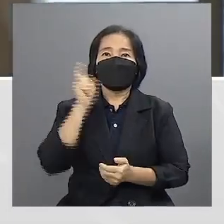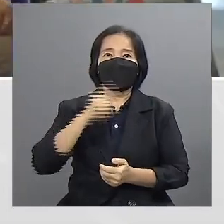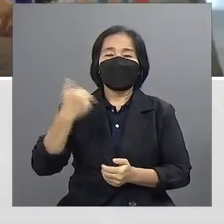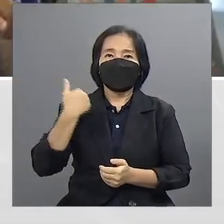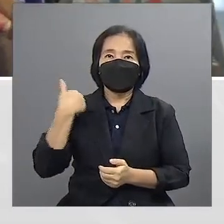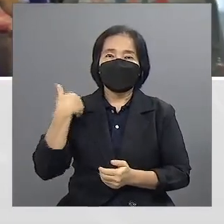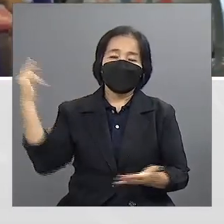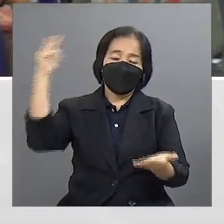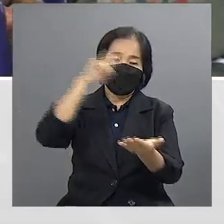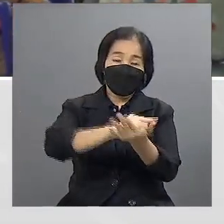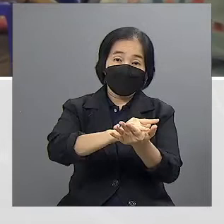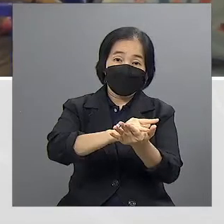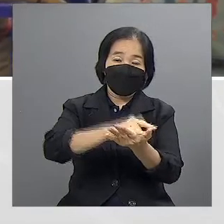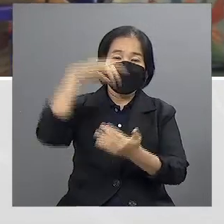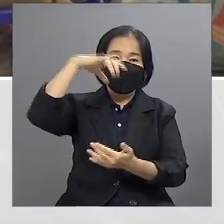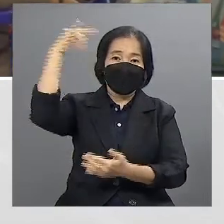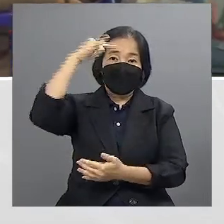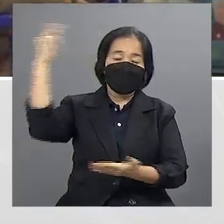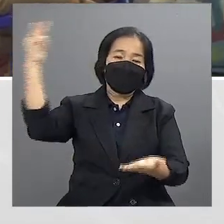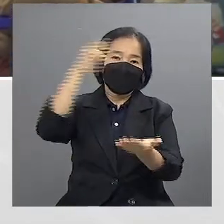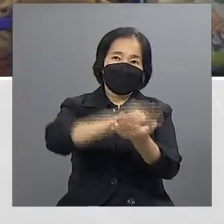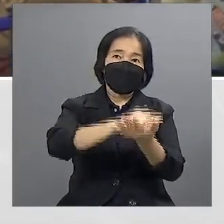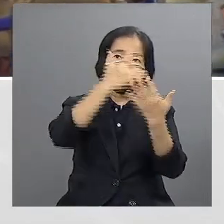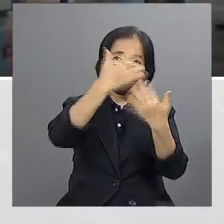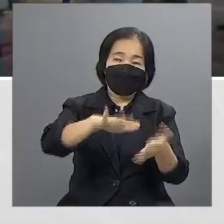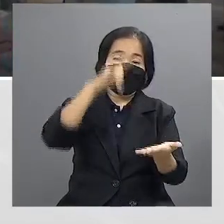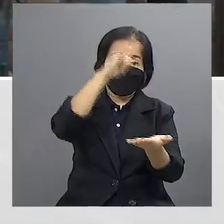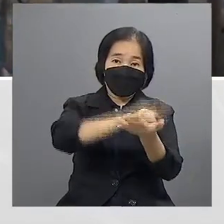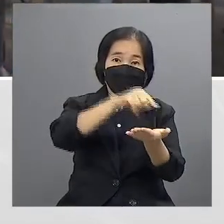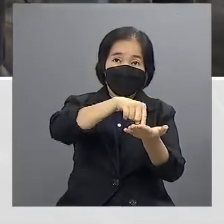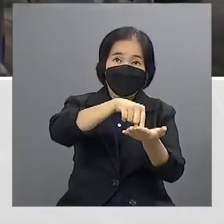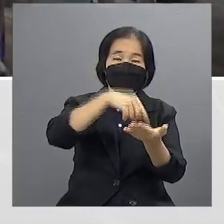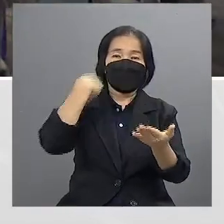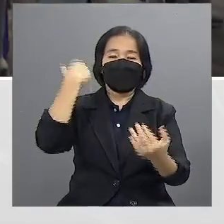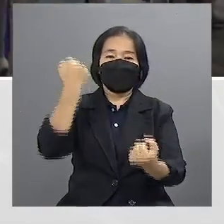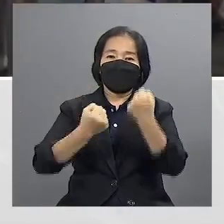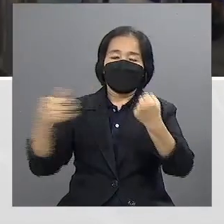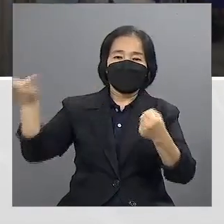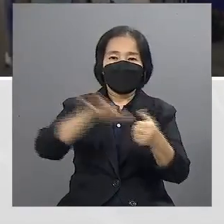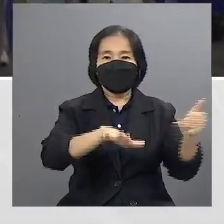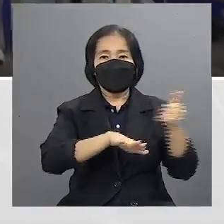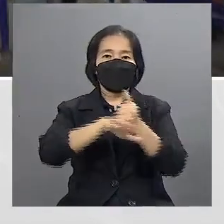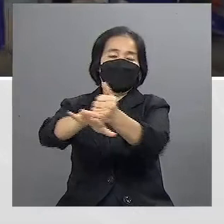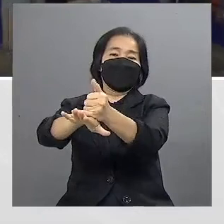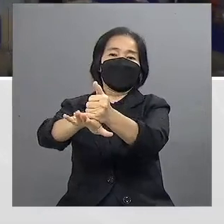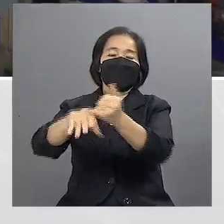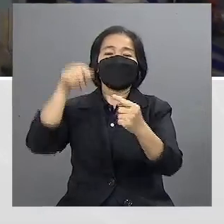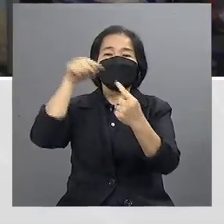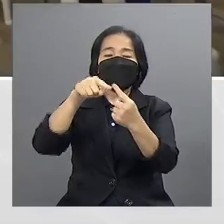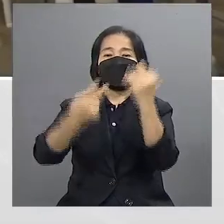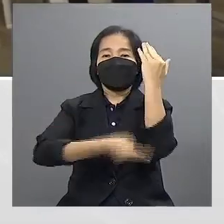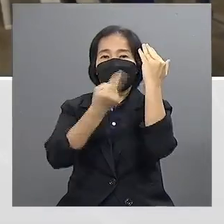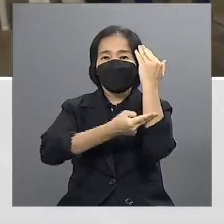lled by the timeเข้าลงแรง Legend้็เข้าวัพักไปเลย